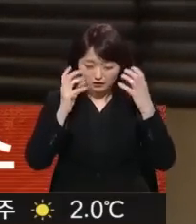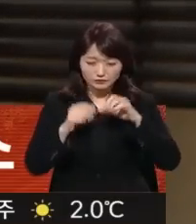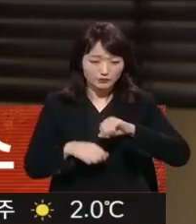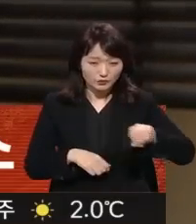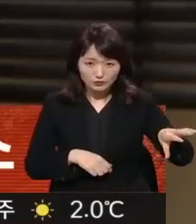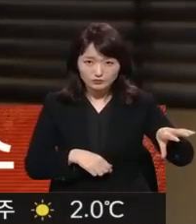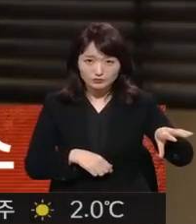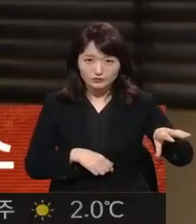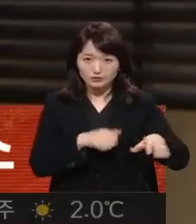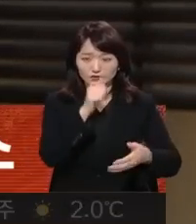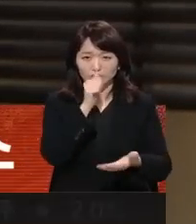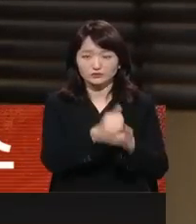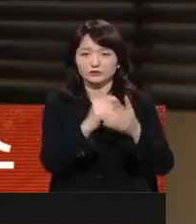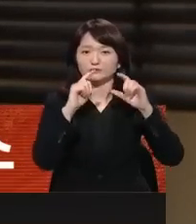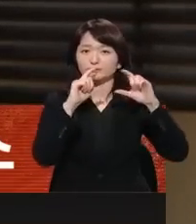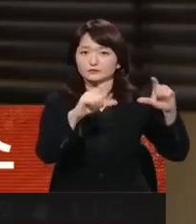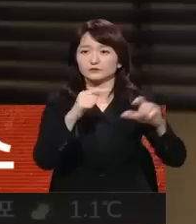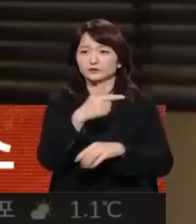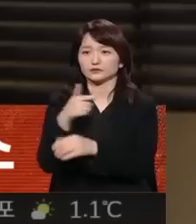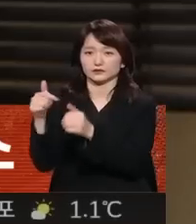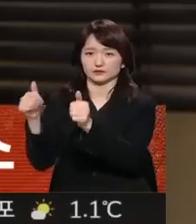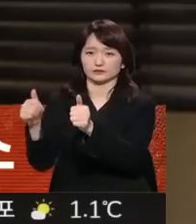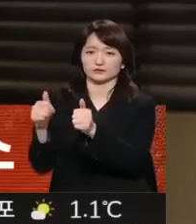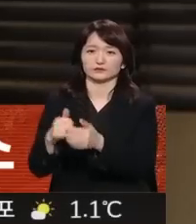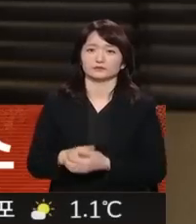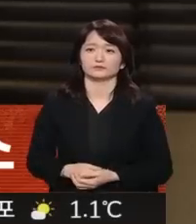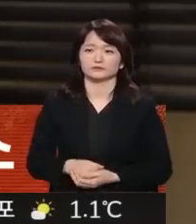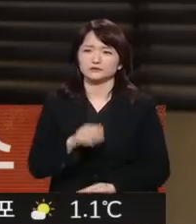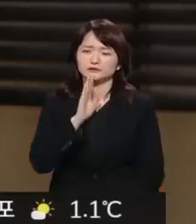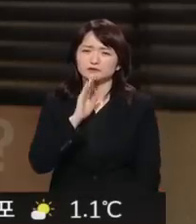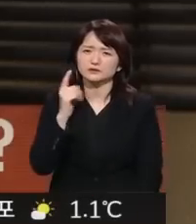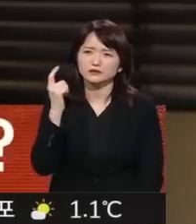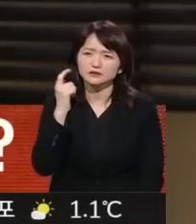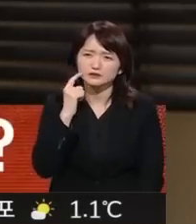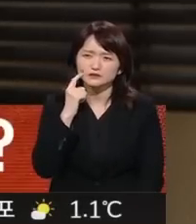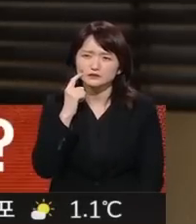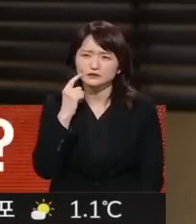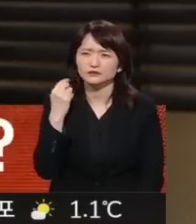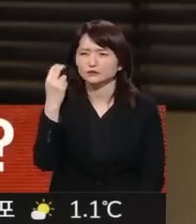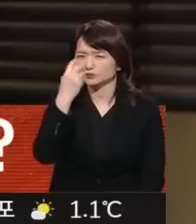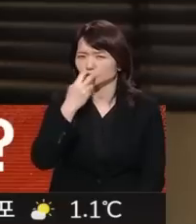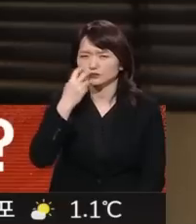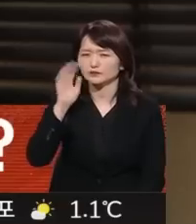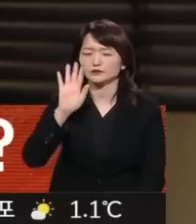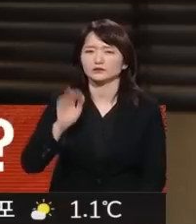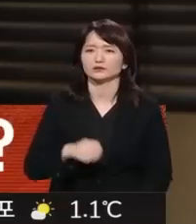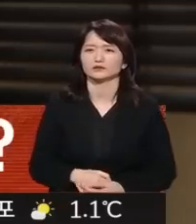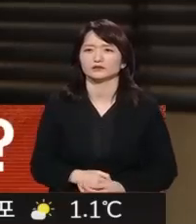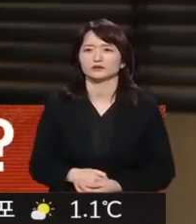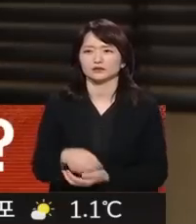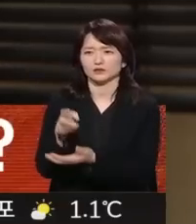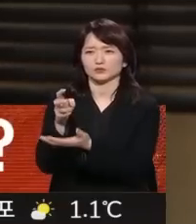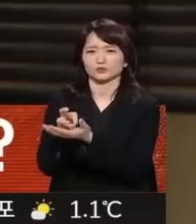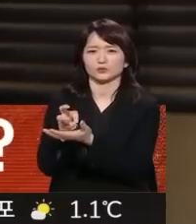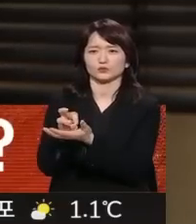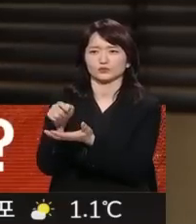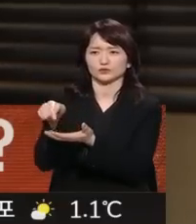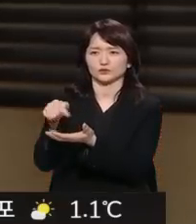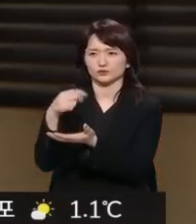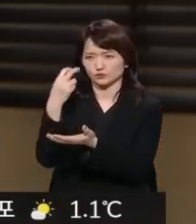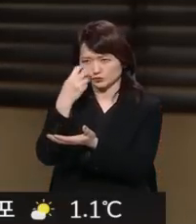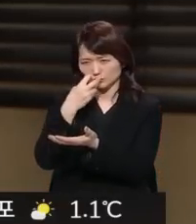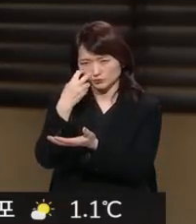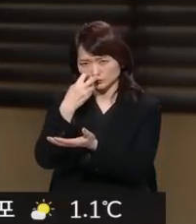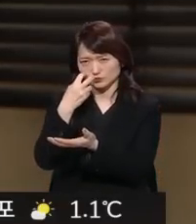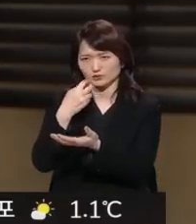선고가 됐는데 대법원은 사실은이 사실 관계를 심리를 하지 않습니다 대법원은 법률적 부분을